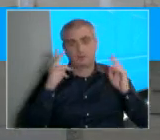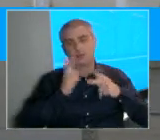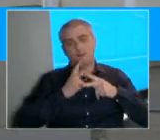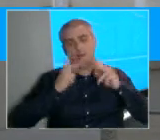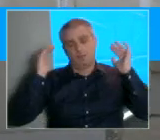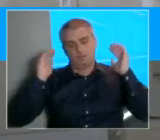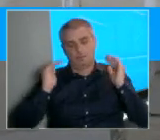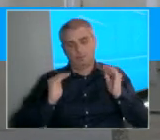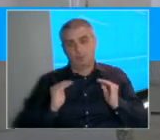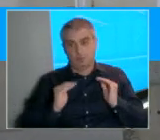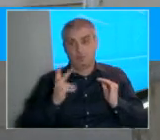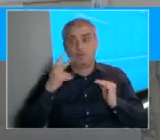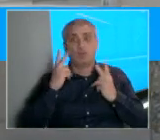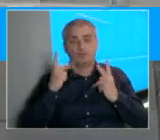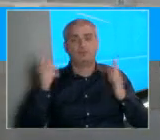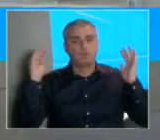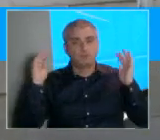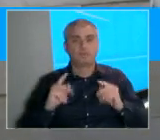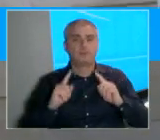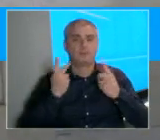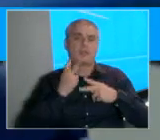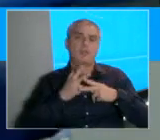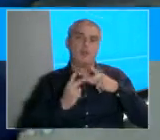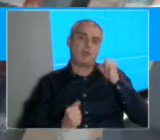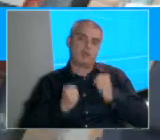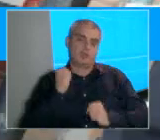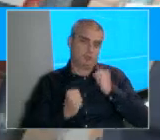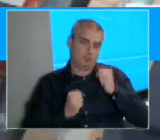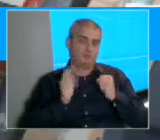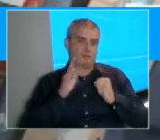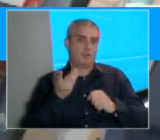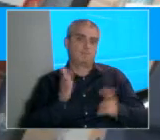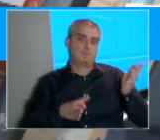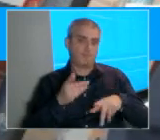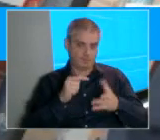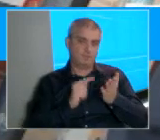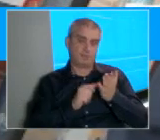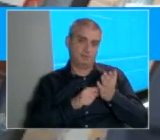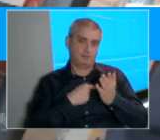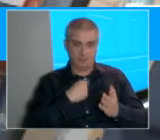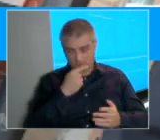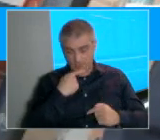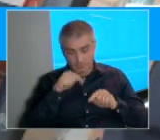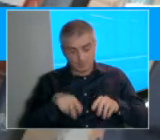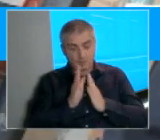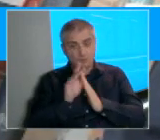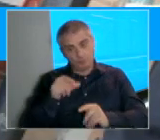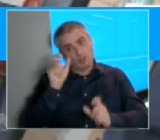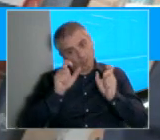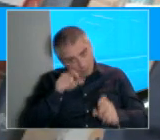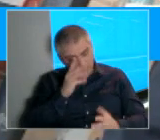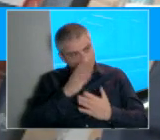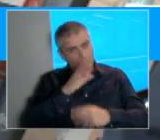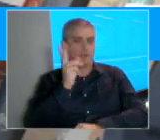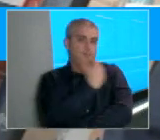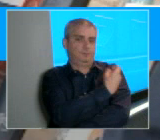התחלואה בשפעת, ועוד יותר חשוב, הוא מפחית מקרי תחלואה קשים וגם מקרי מוות, ולכן אני קורא מכאן לאנשים ללכת